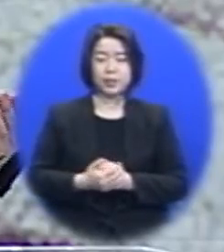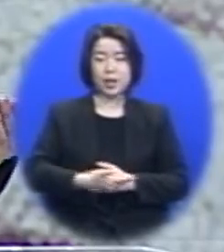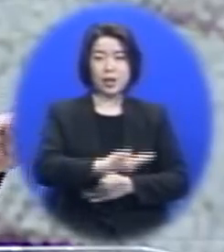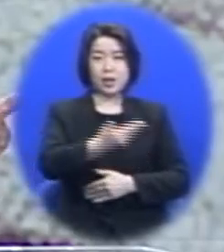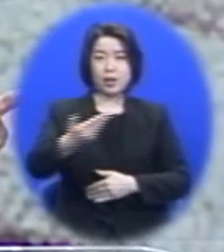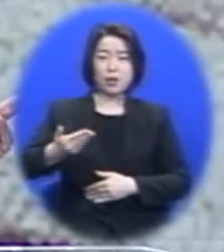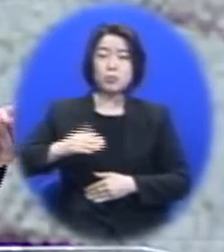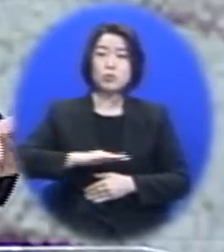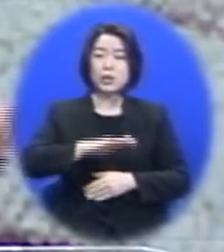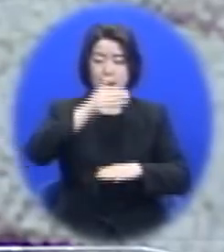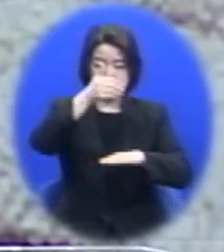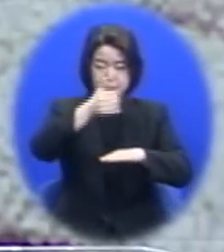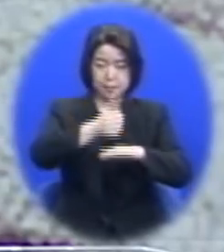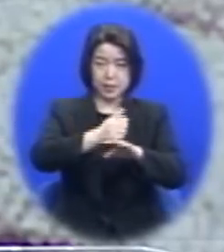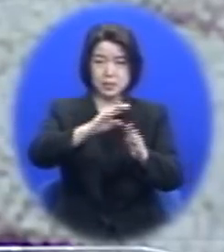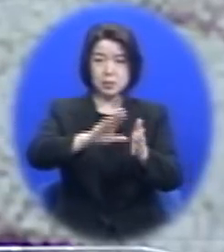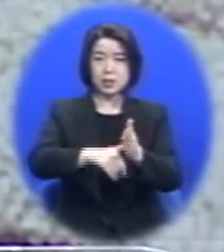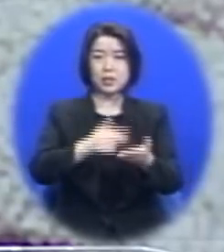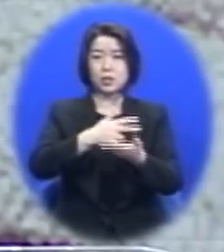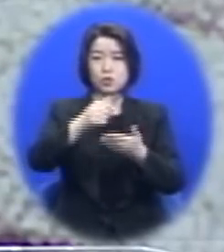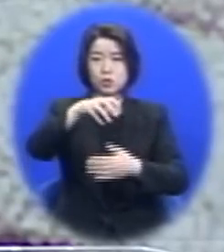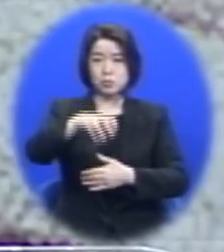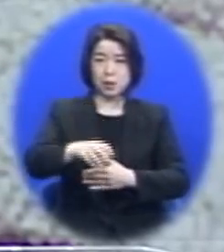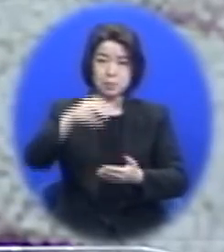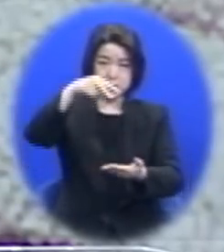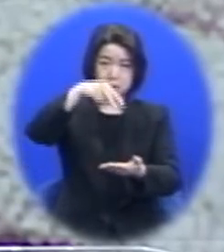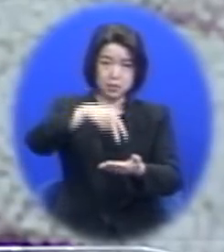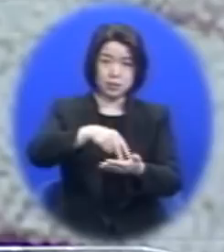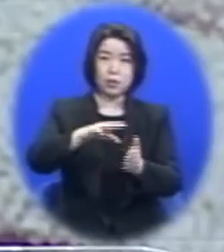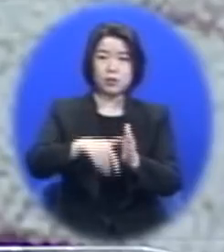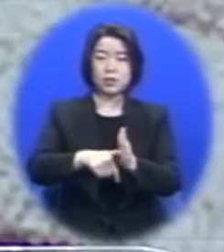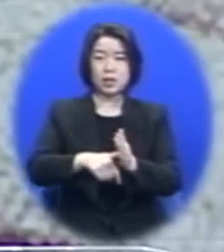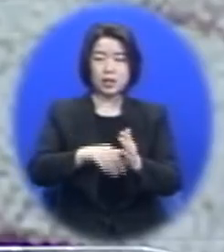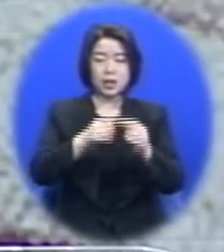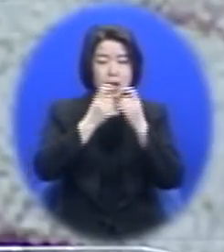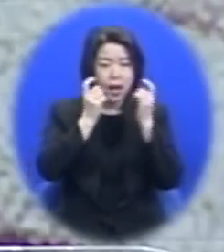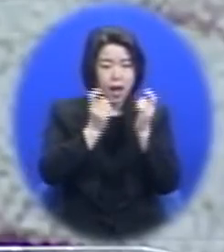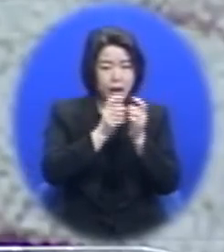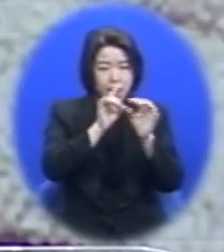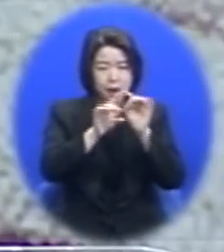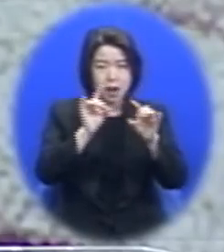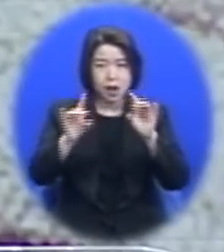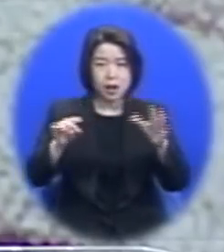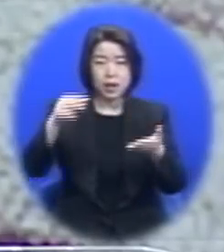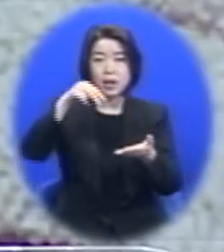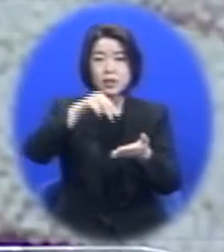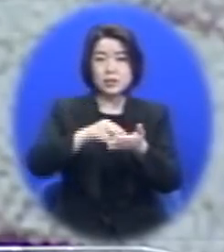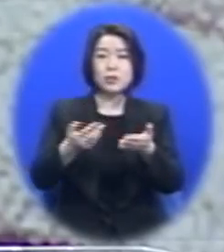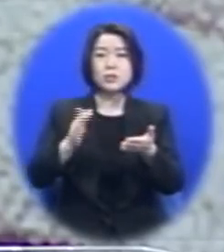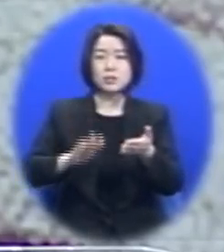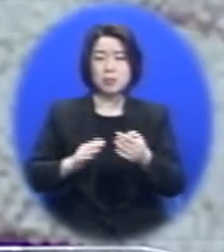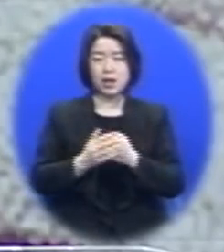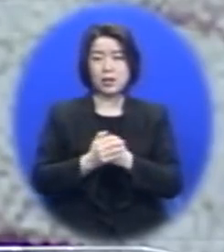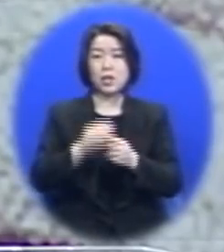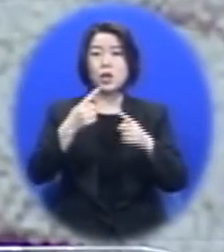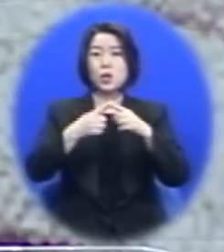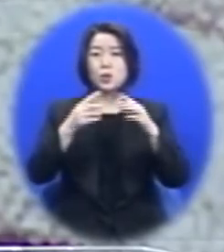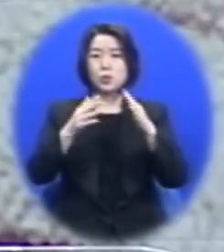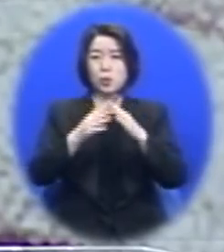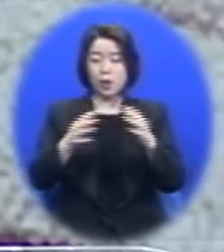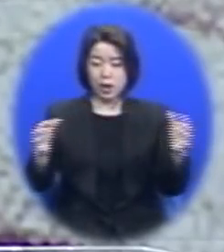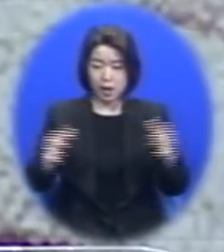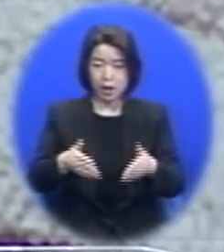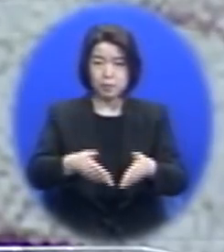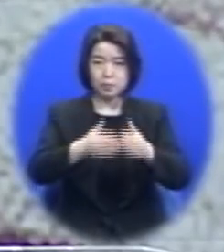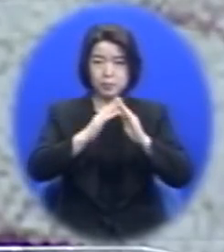여러분 우리가 마지막 때 주님 앞에 설 때 개개인이 주님 앞에 서기도 하지만 교회로 서 선다는